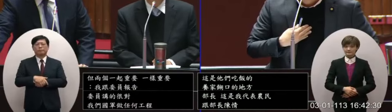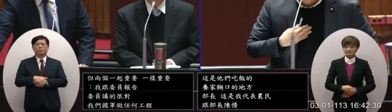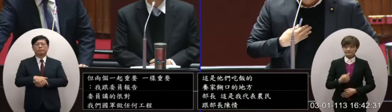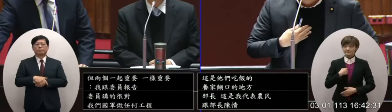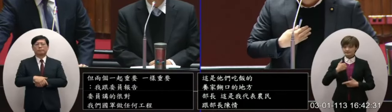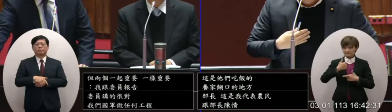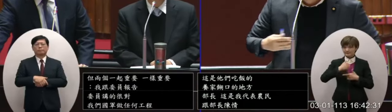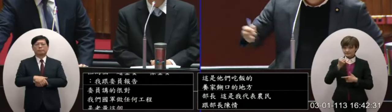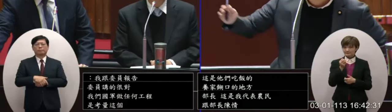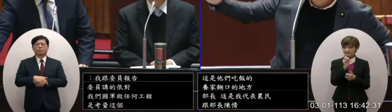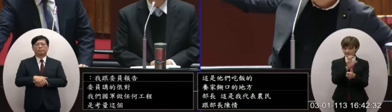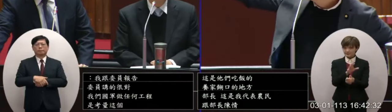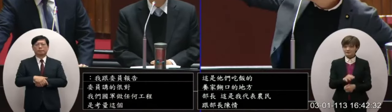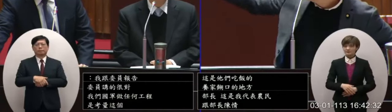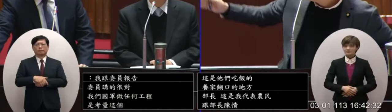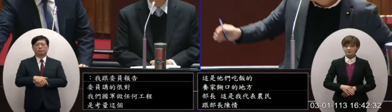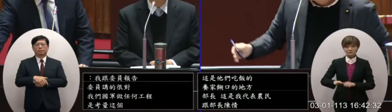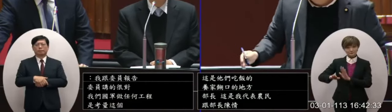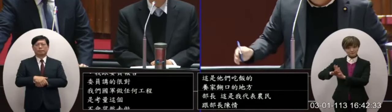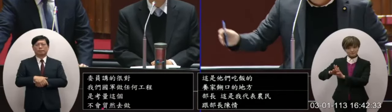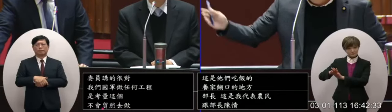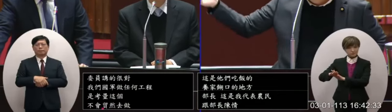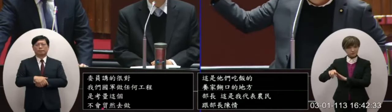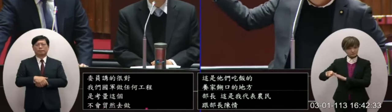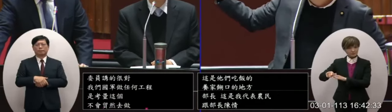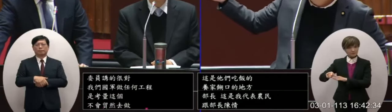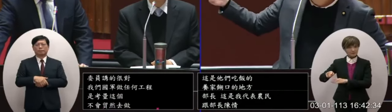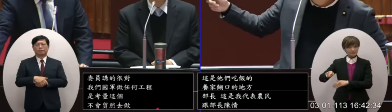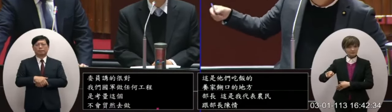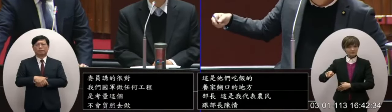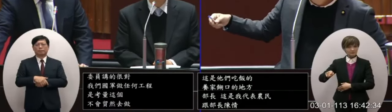我还是建议要求了哈。我们旁边其实。